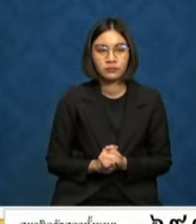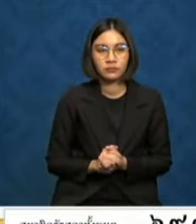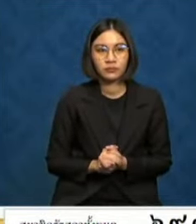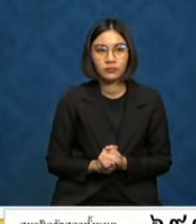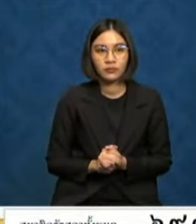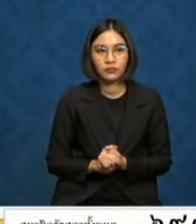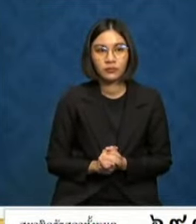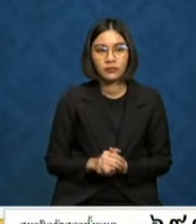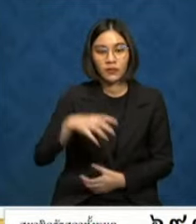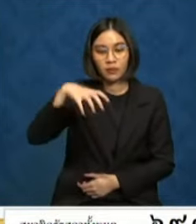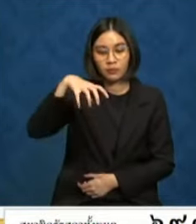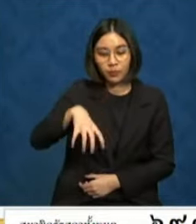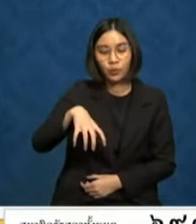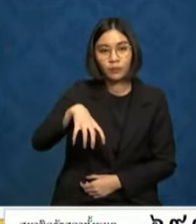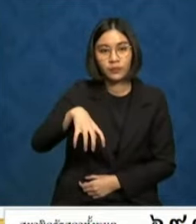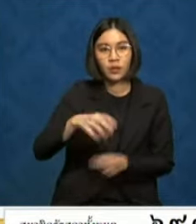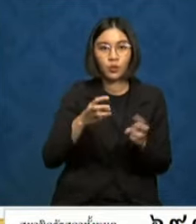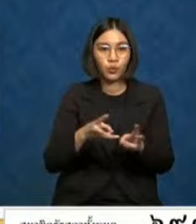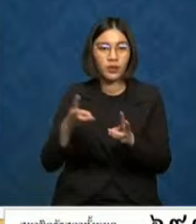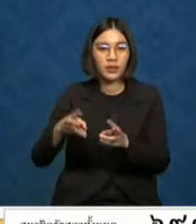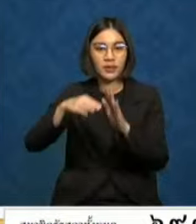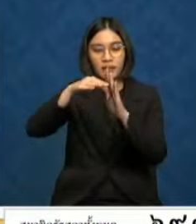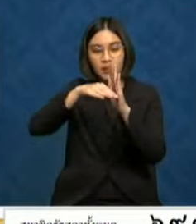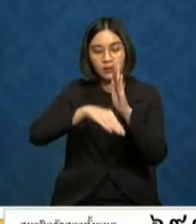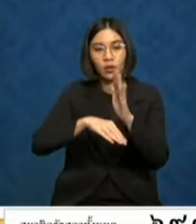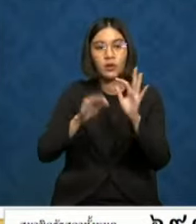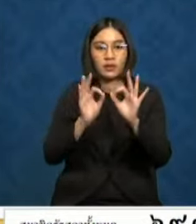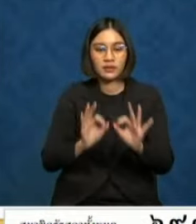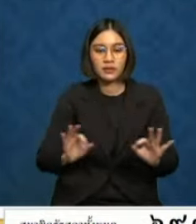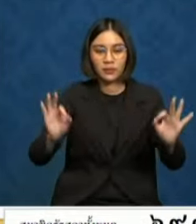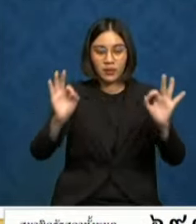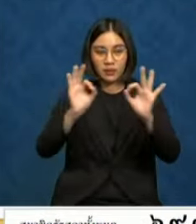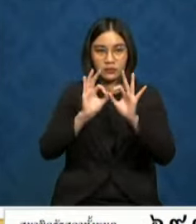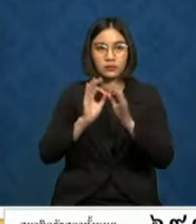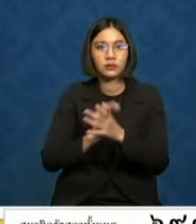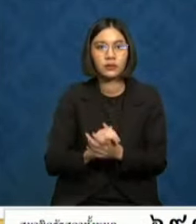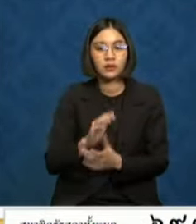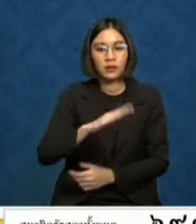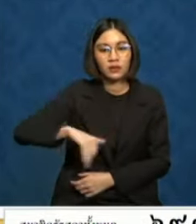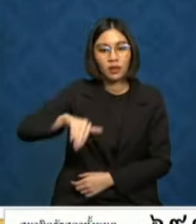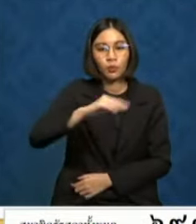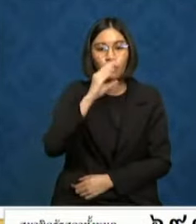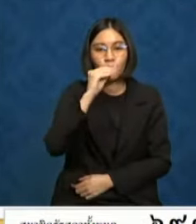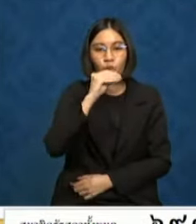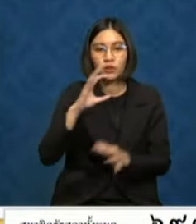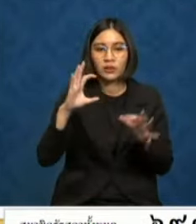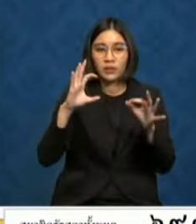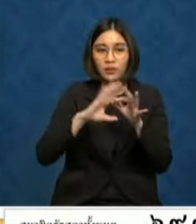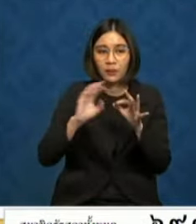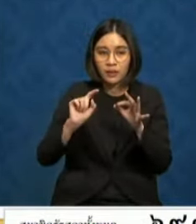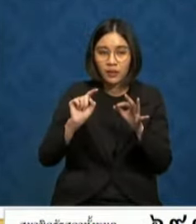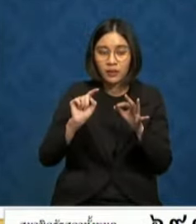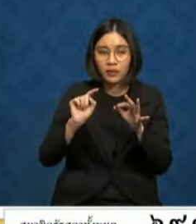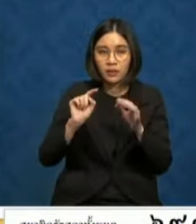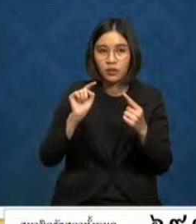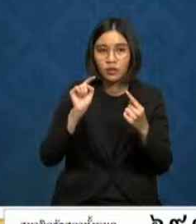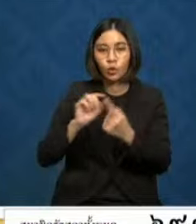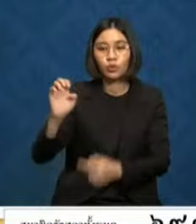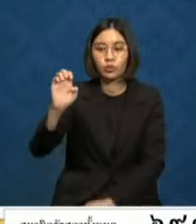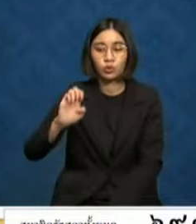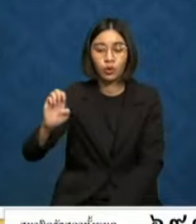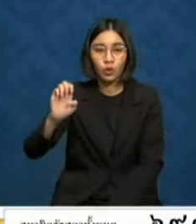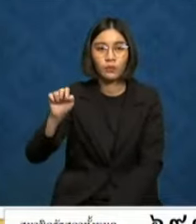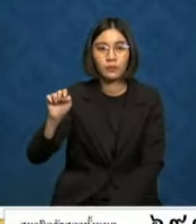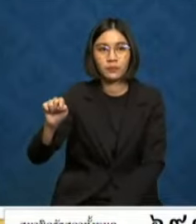เป็นองค์กรหรือเป็นกลไกที่สำคัญหลายท่านพูดถึงเรื่องค่านิยมของสหภาพยุโร